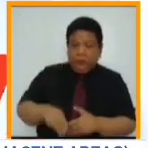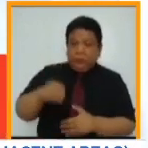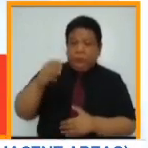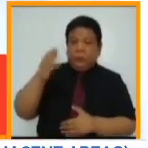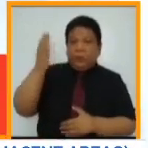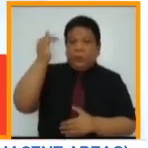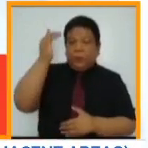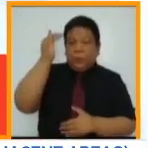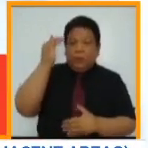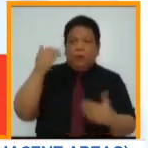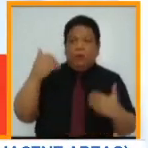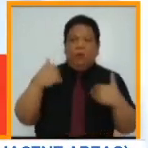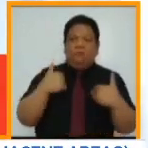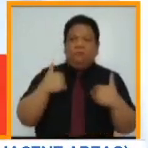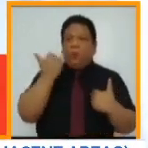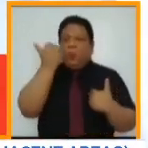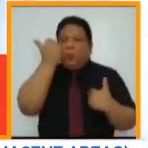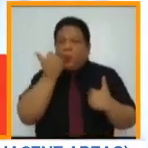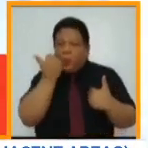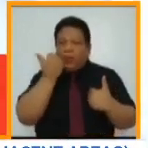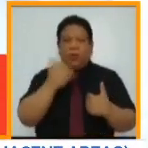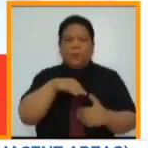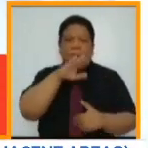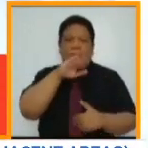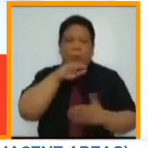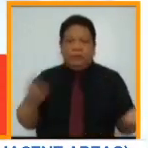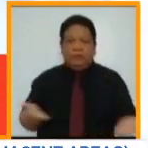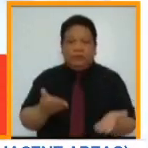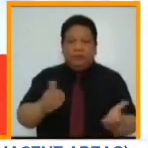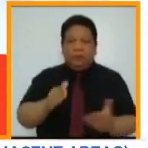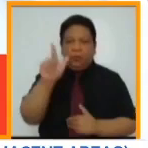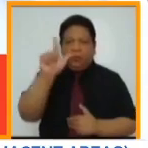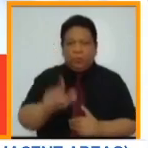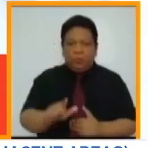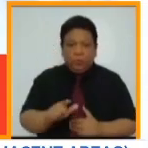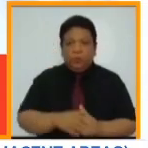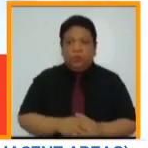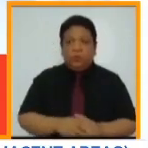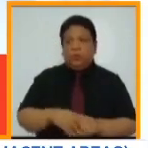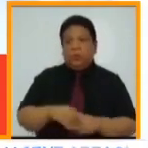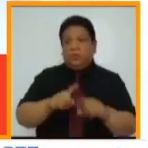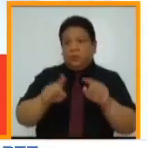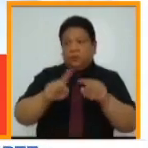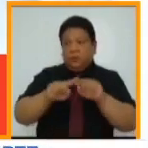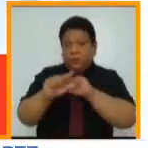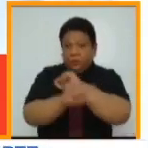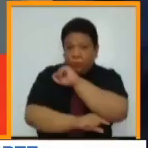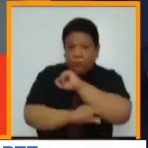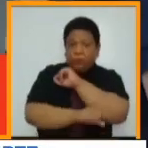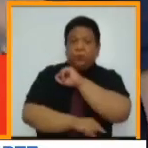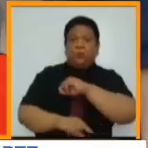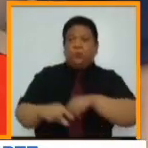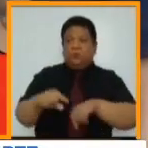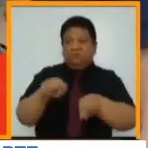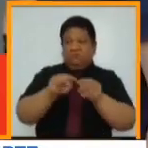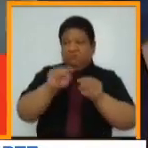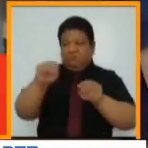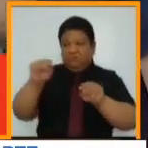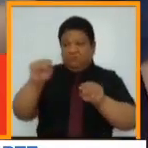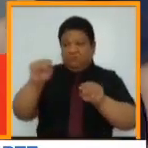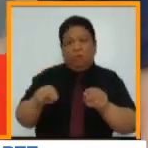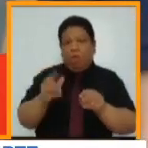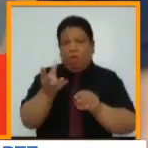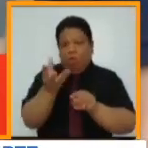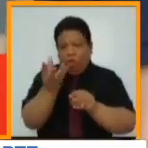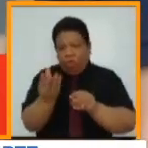pigs dito sa Luzon. Sa Quezon province, sa Kabarondo ko eh, halos wala. Ang pamilya ni